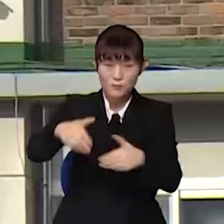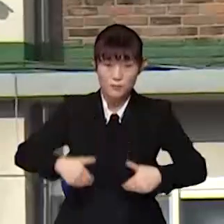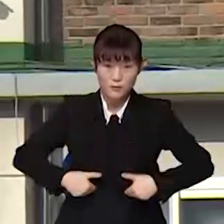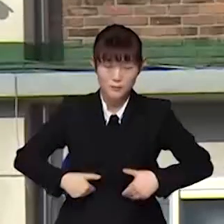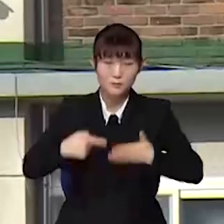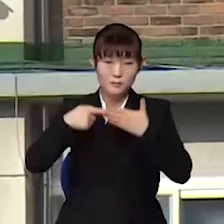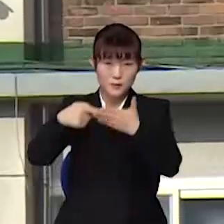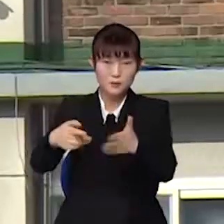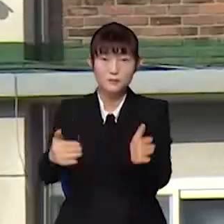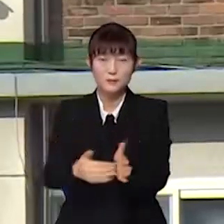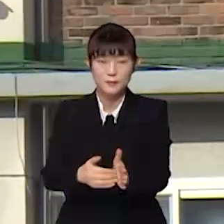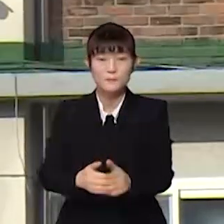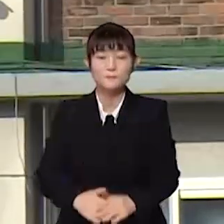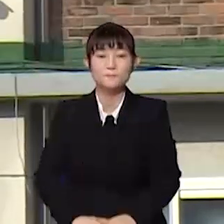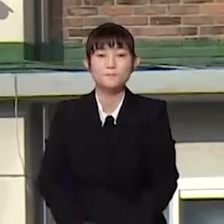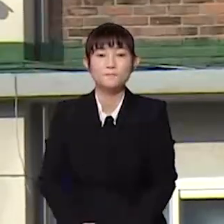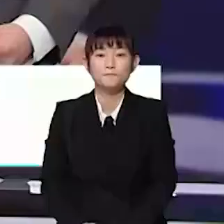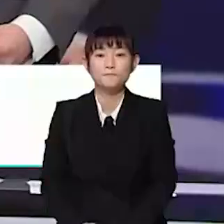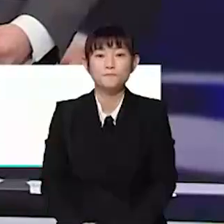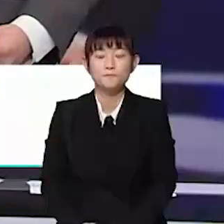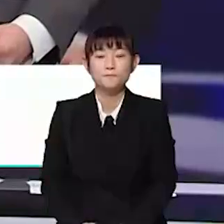촉구했습니다.